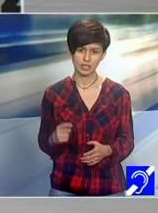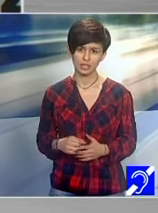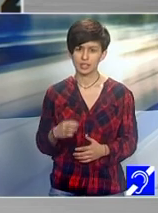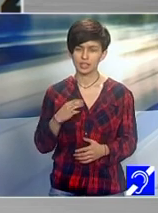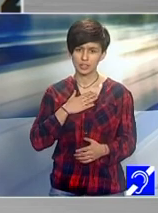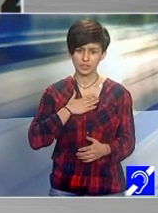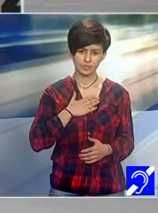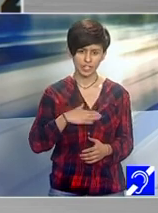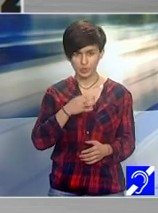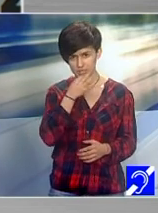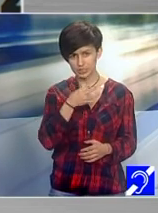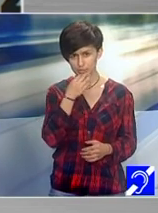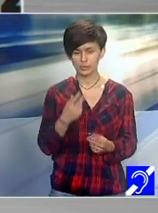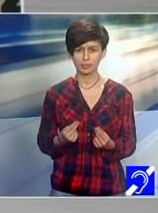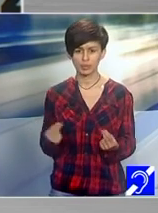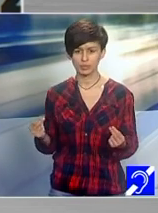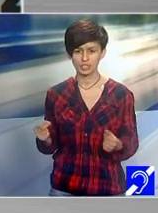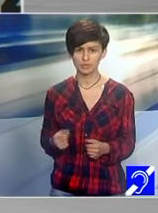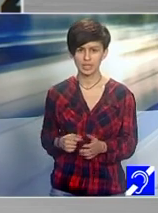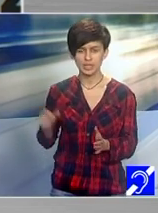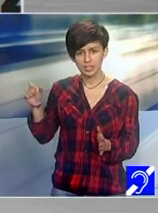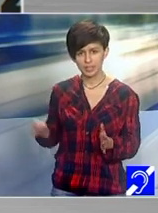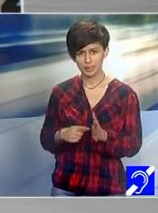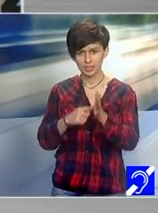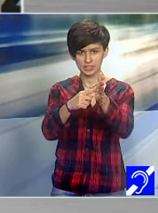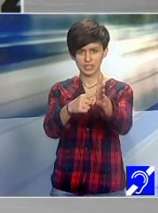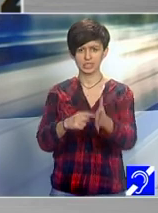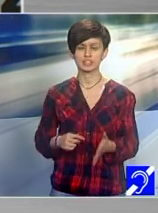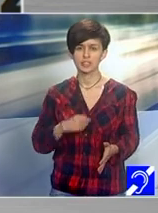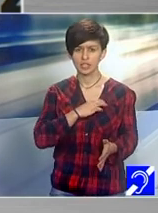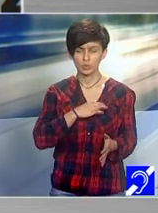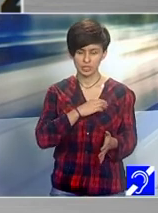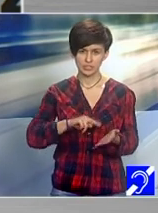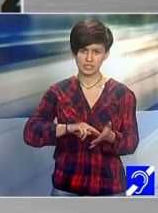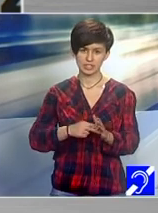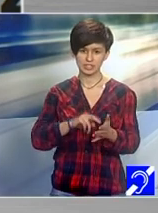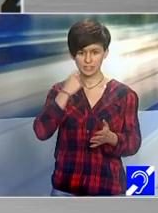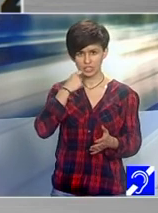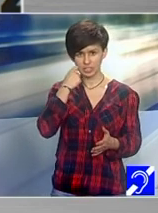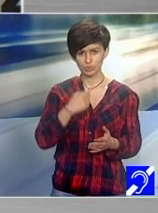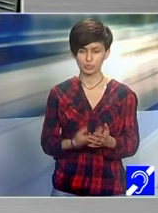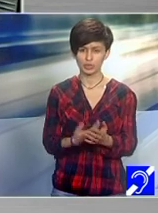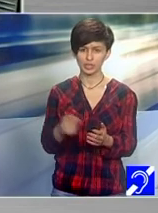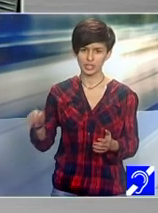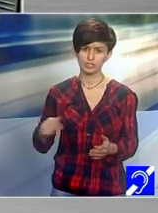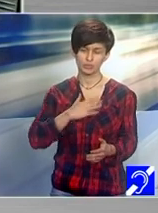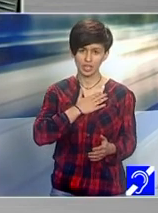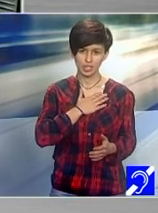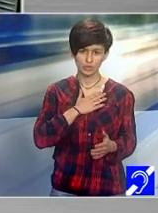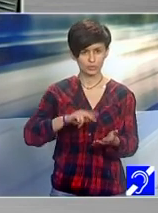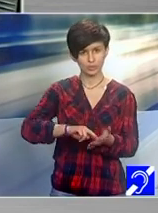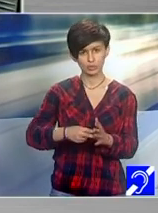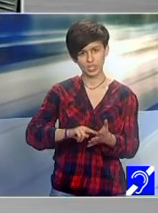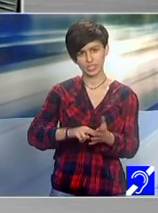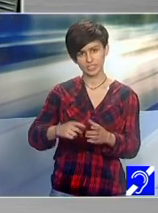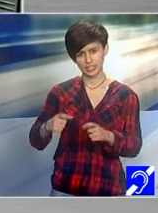reprezentanții Universității Tehnice din Cluj-Napoca, pentru că ei sunt sufletul organizării acestui salon. Aș face